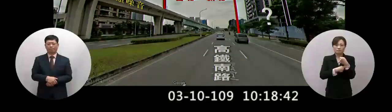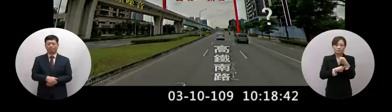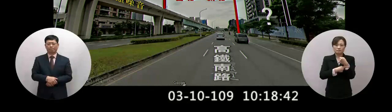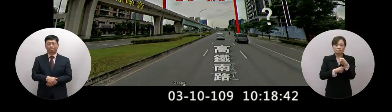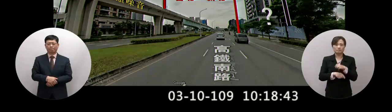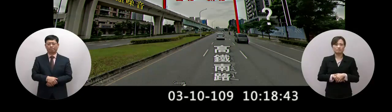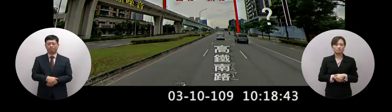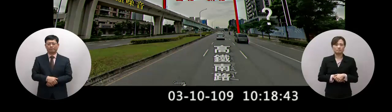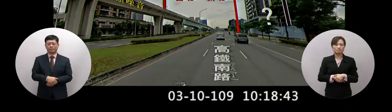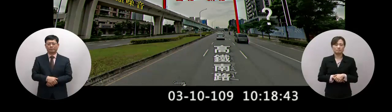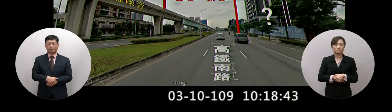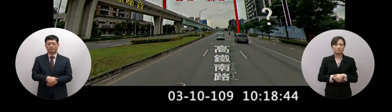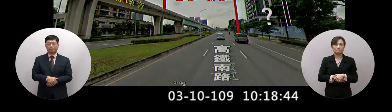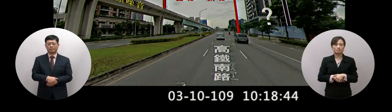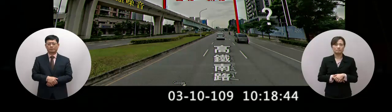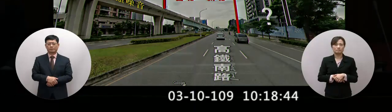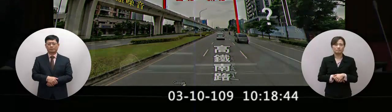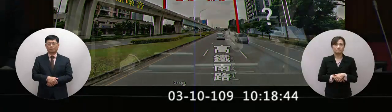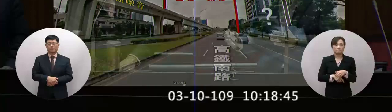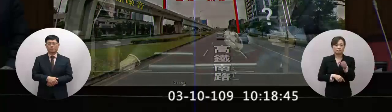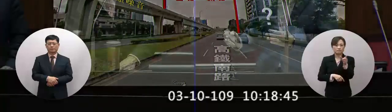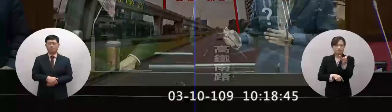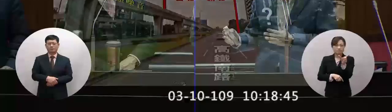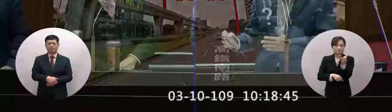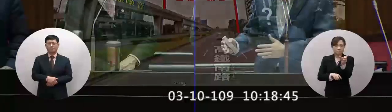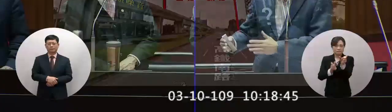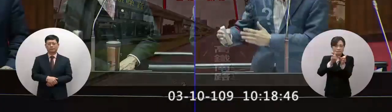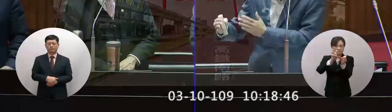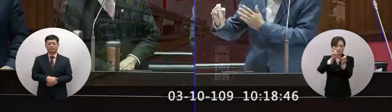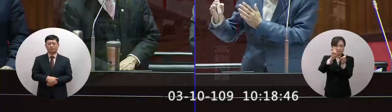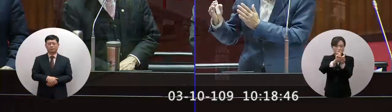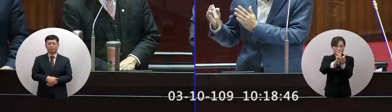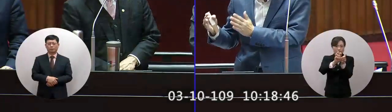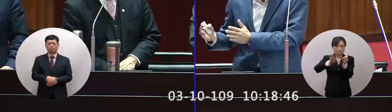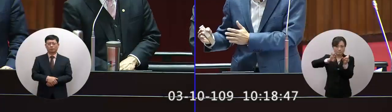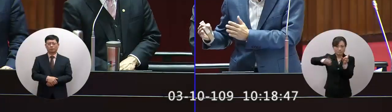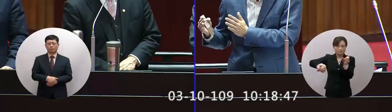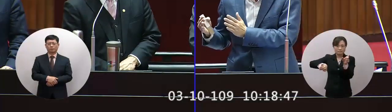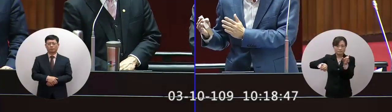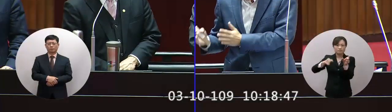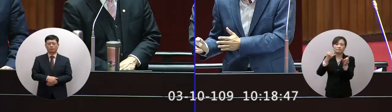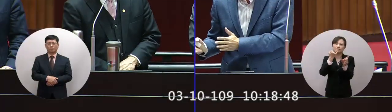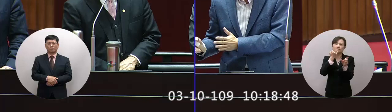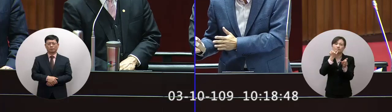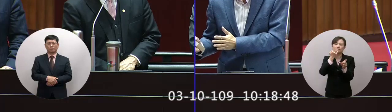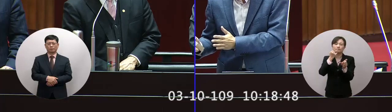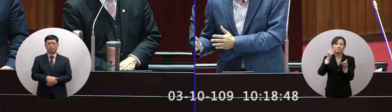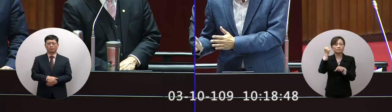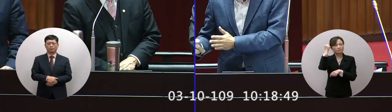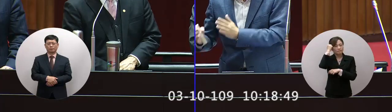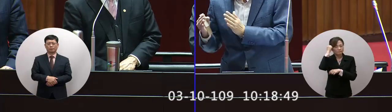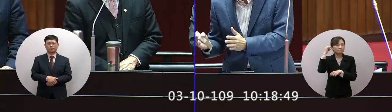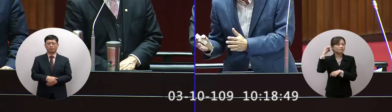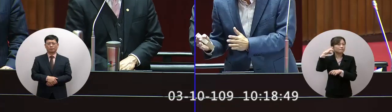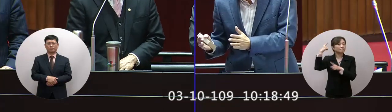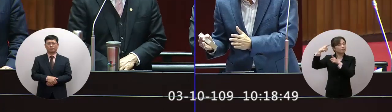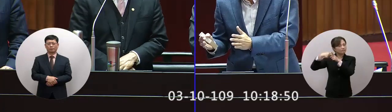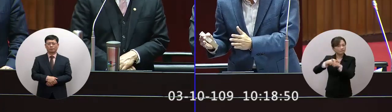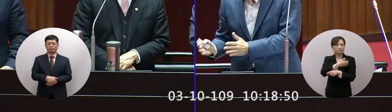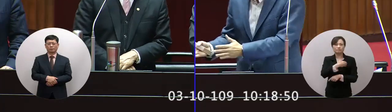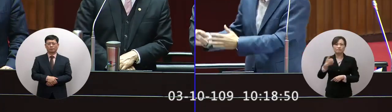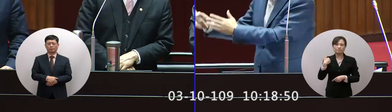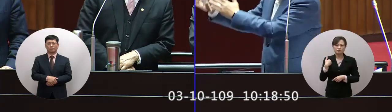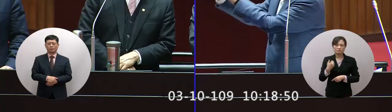它的 buffer 30公尺，你在30公尺之外，你就可以有较优的居住权，能不能不要这